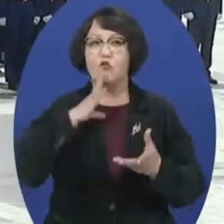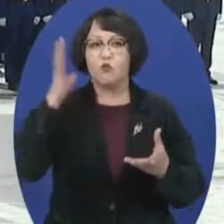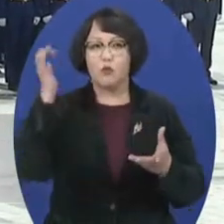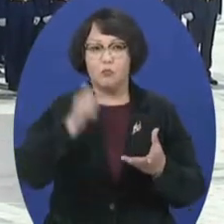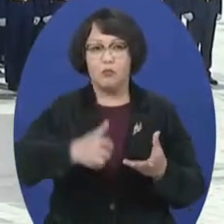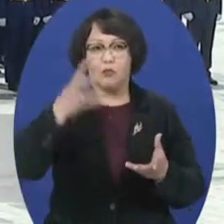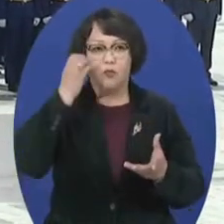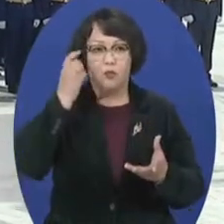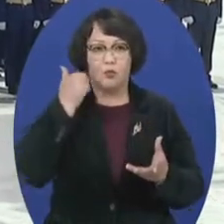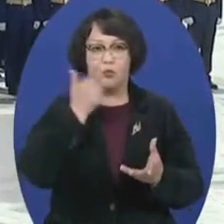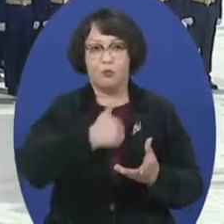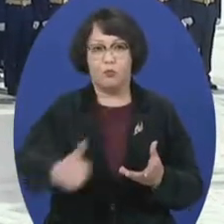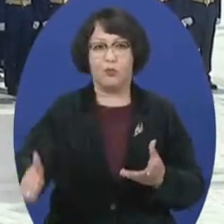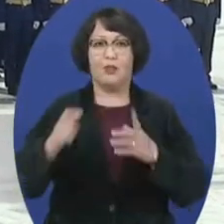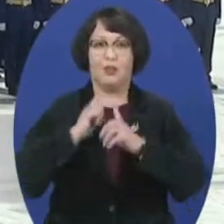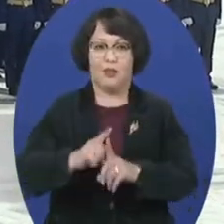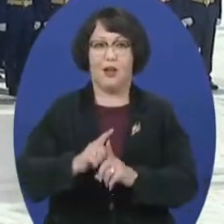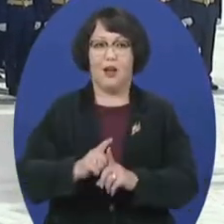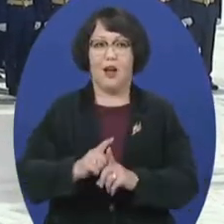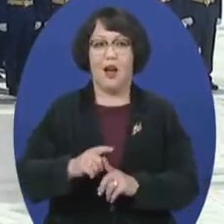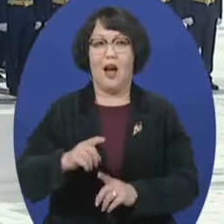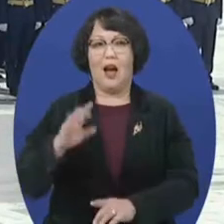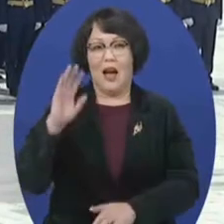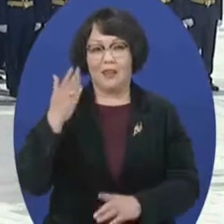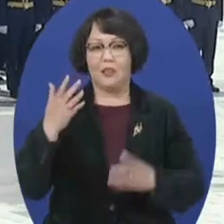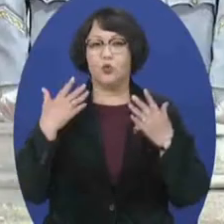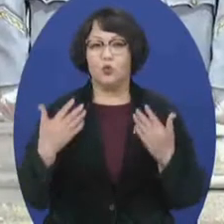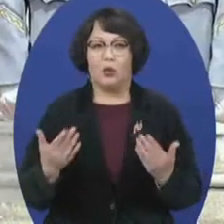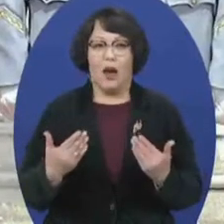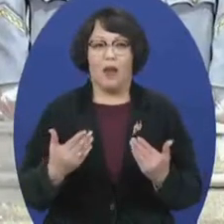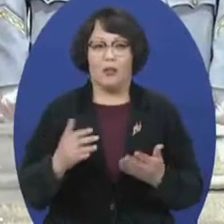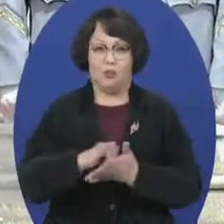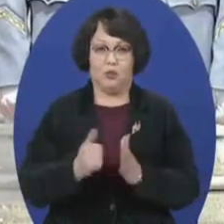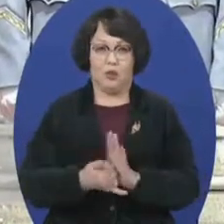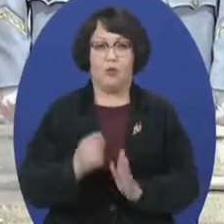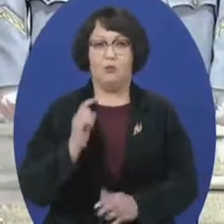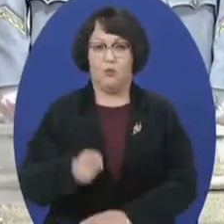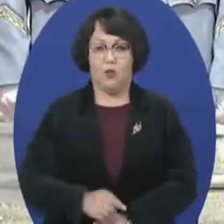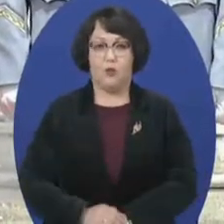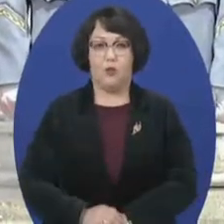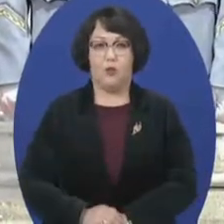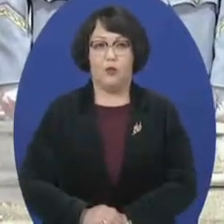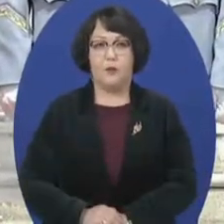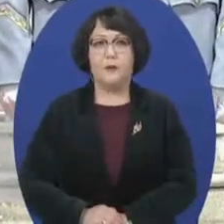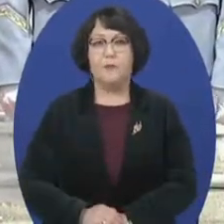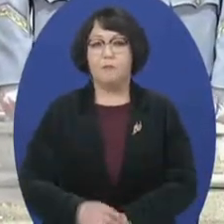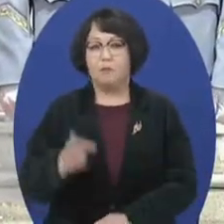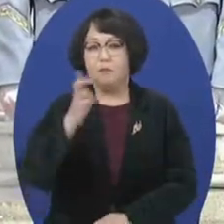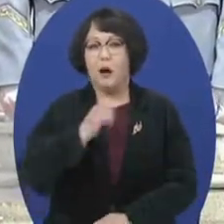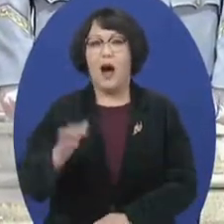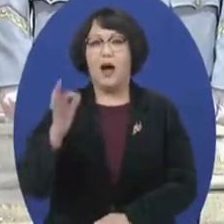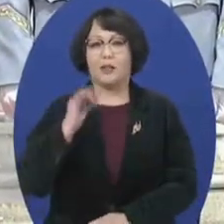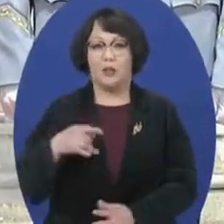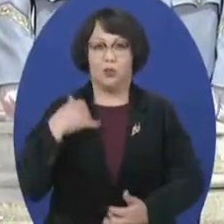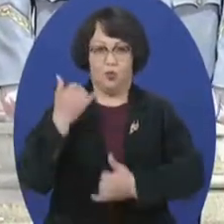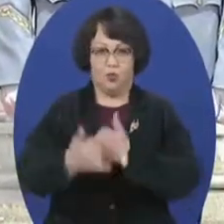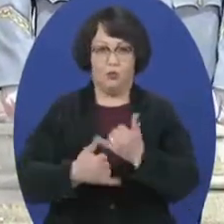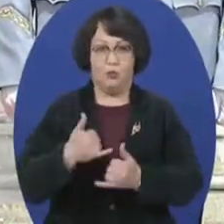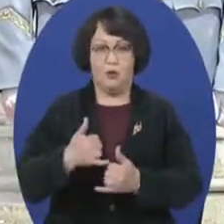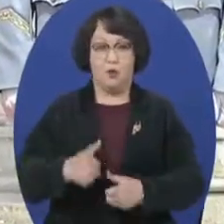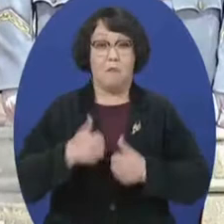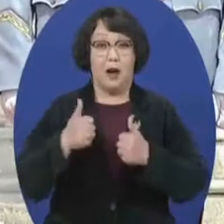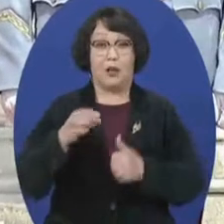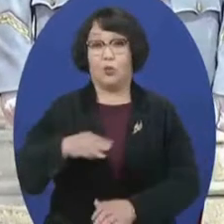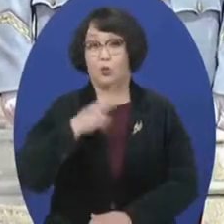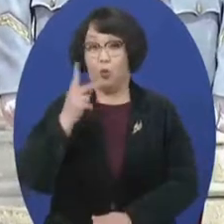санаж өдөр бүр дагаж мөрдөх алтан сургаал билээ. Баатарлаг дайчин уламжлал